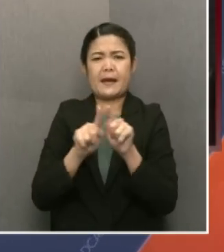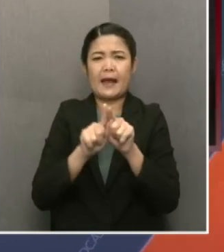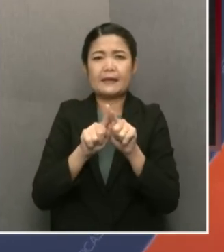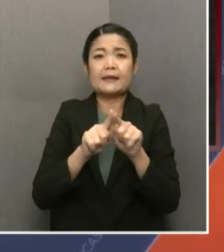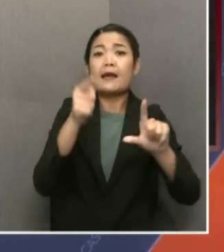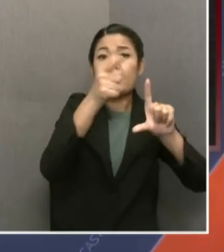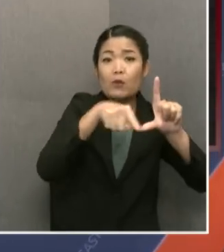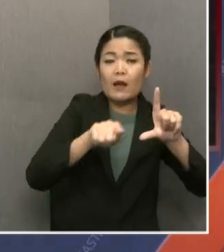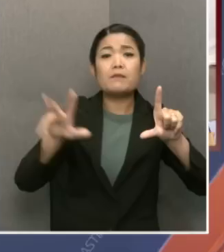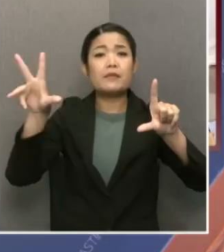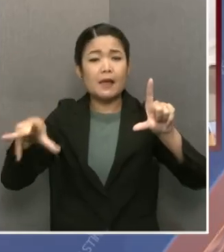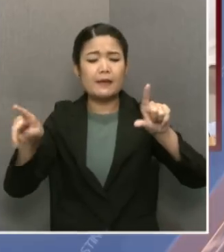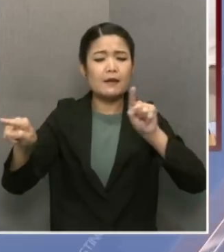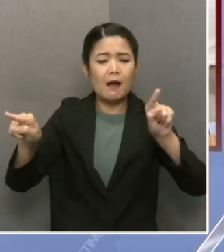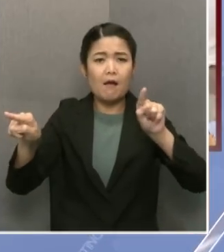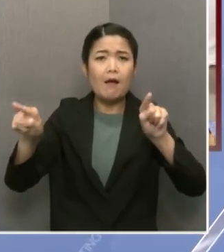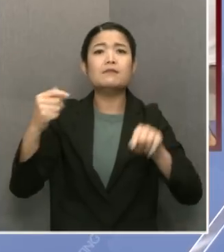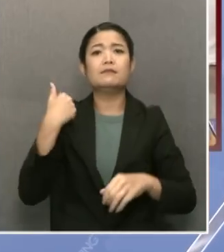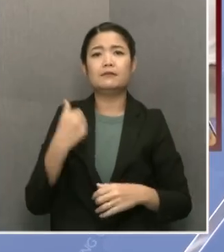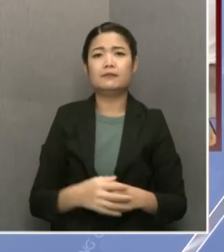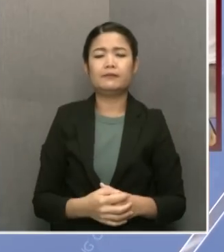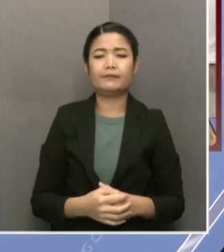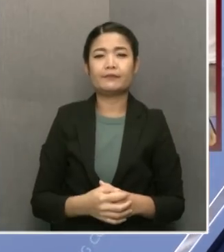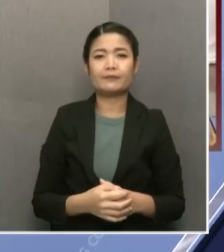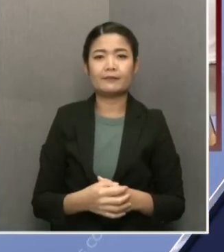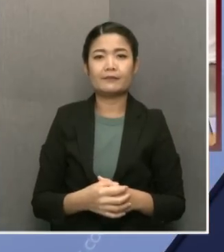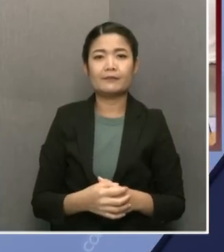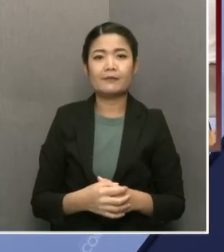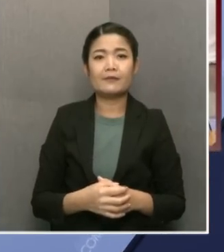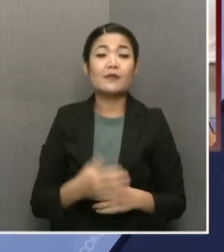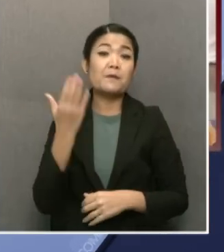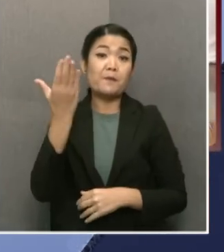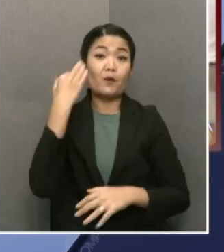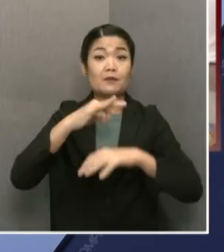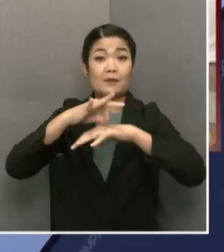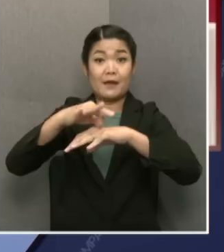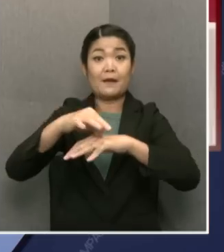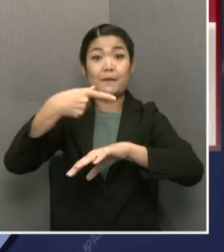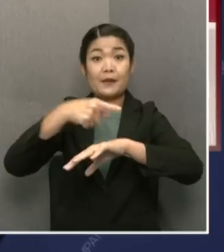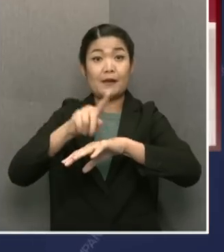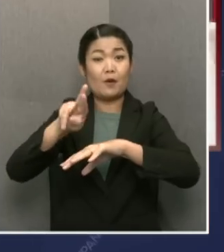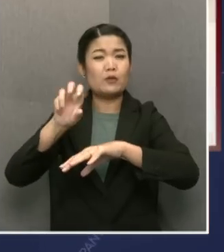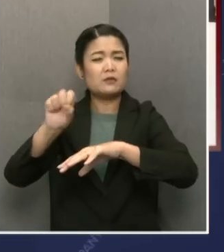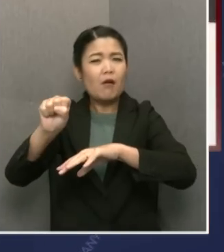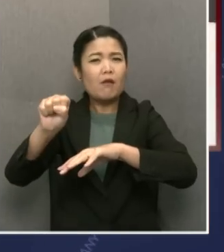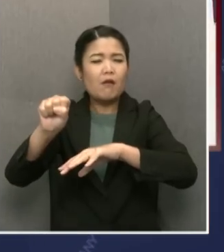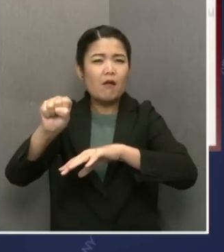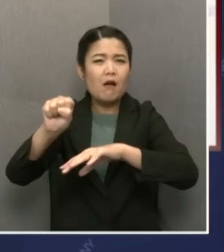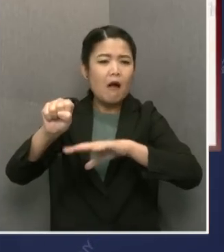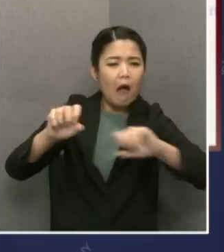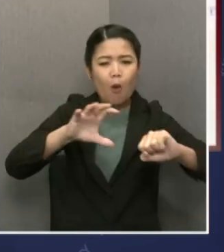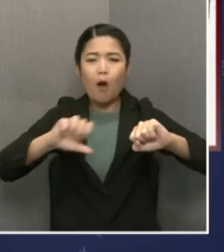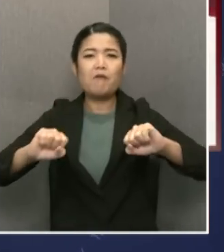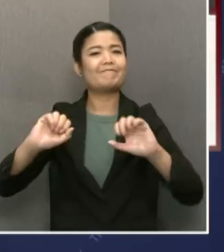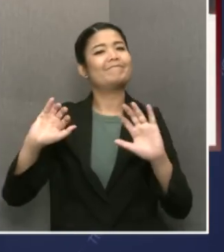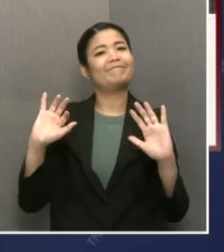เ้าไกลนะกับทางพรรคเพื่อไทยนะครับเ่อซึ่งตรรงนี้เนี่ยถามว่าในอดีตในตำแหน่งประธานสภาเนี่ยก็คงไม่ได้มีการแย่งชิงอะไรกันมาก